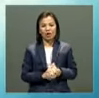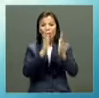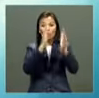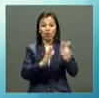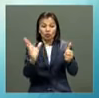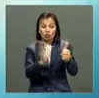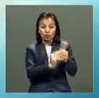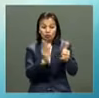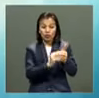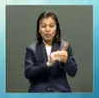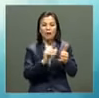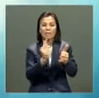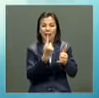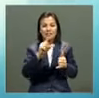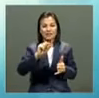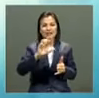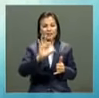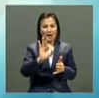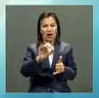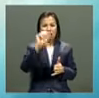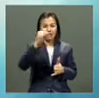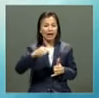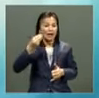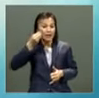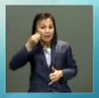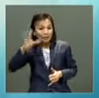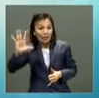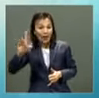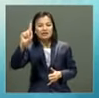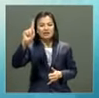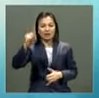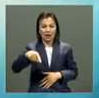ที่เพิ่มขึ้นวันนี้แล้วก็กลับบ้านได้